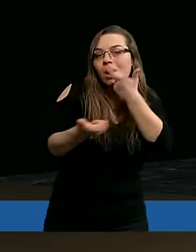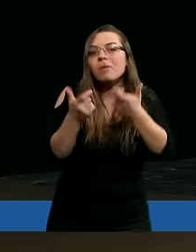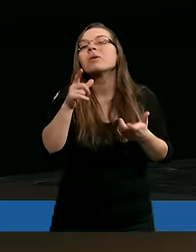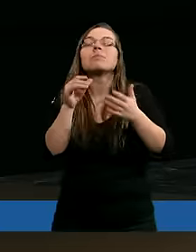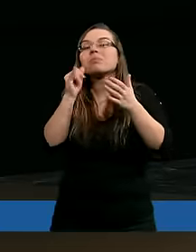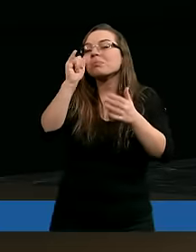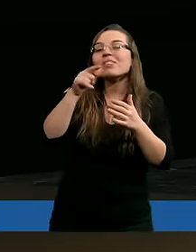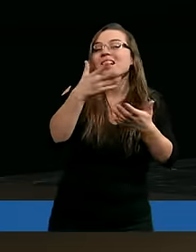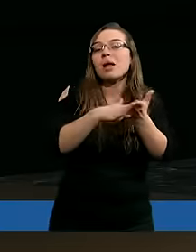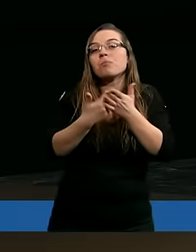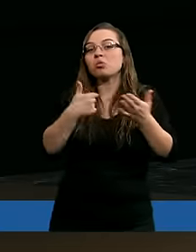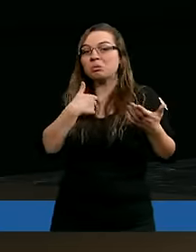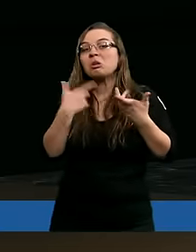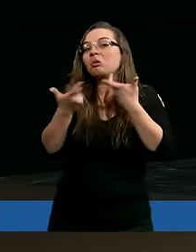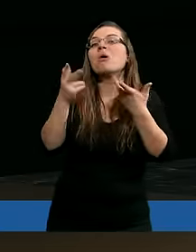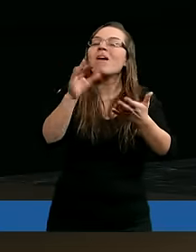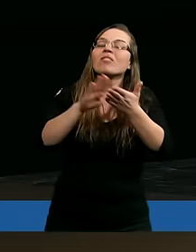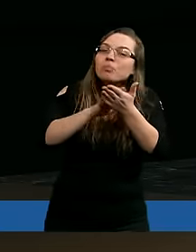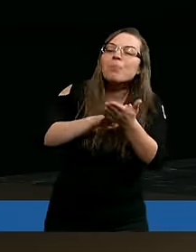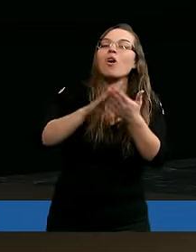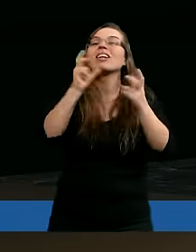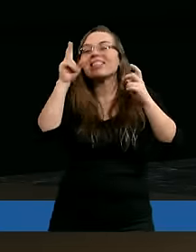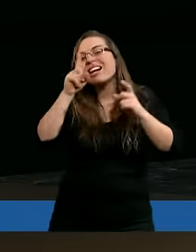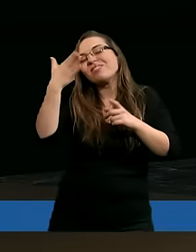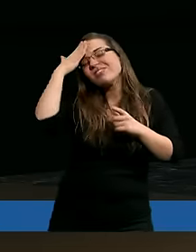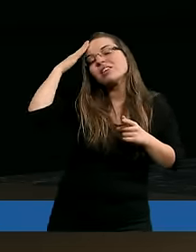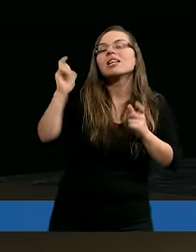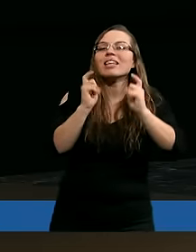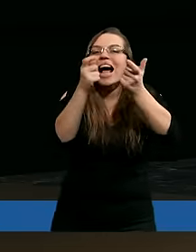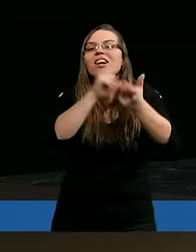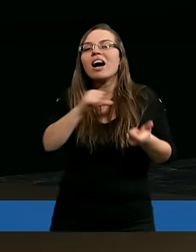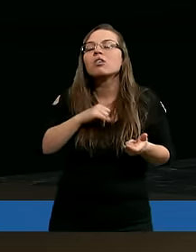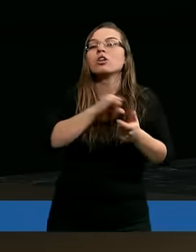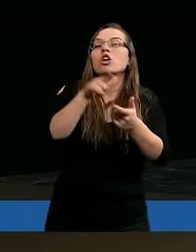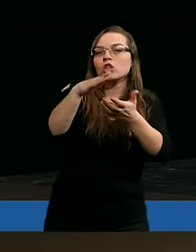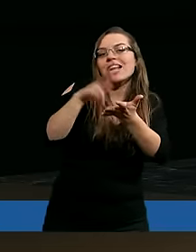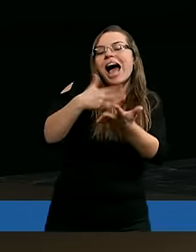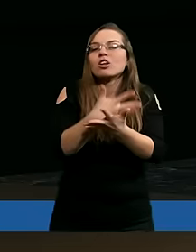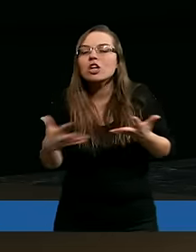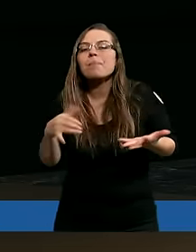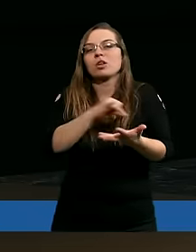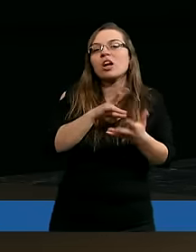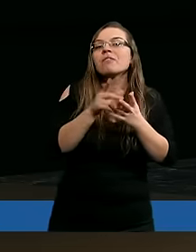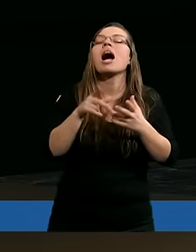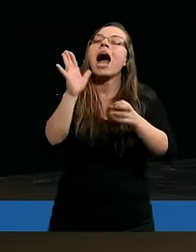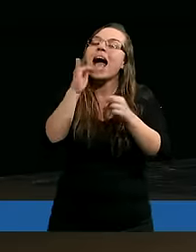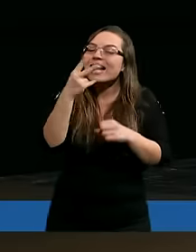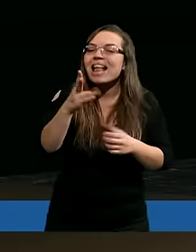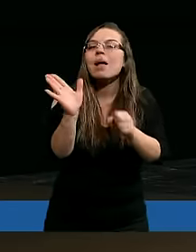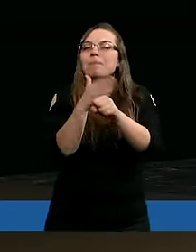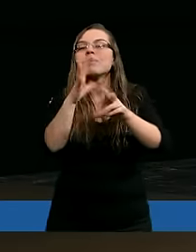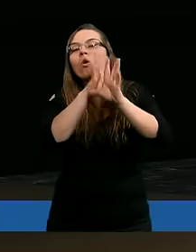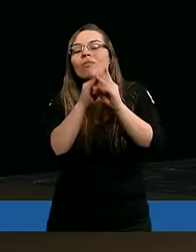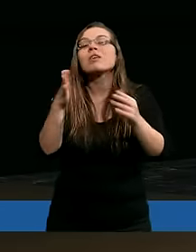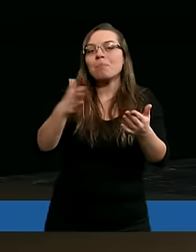przytrafił, nawet nie z twojej winy, tylko no, wypadki się zdarzają, prawda? Będziesz musiał żyć tutaj na ziemi, no to mimo wszystko jest